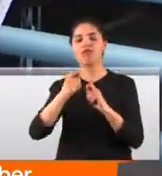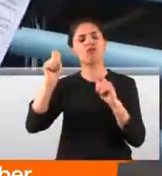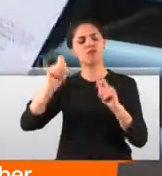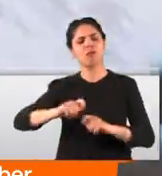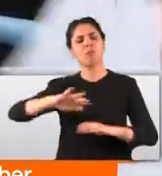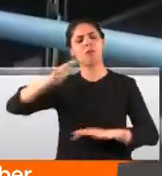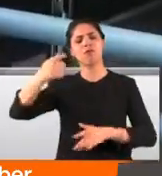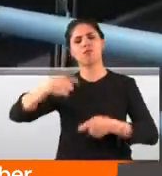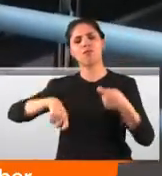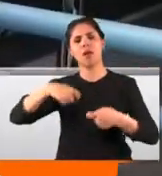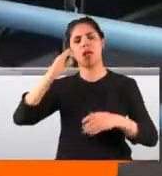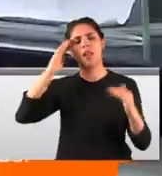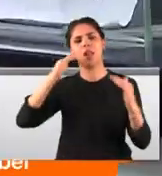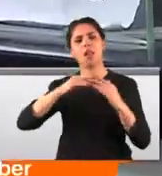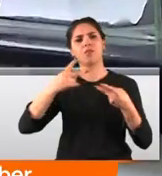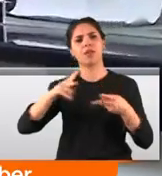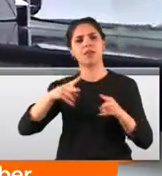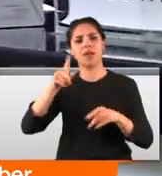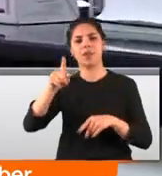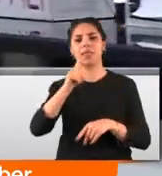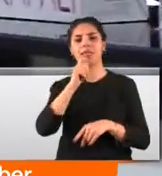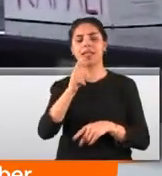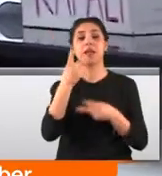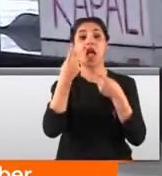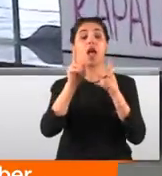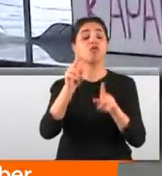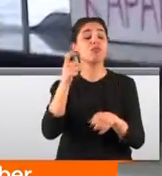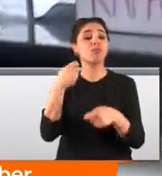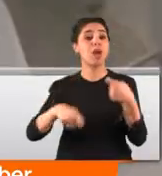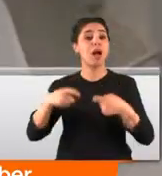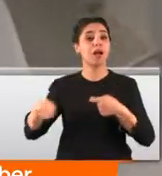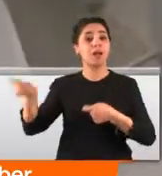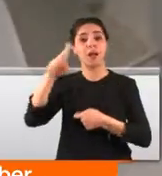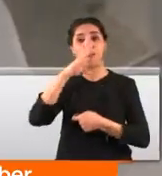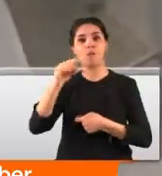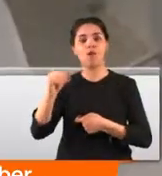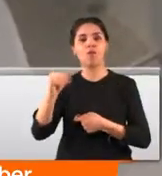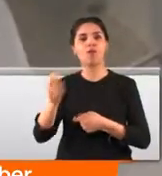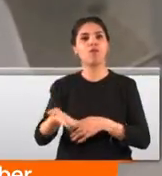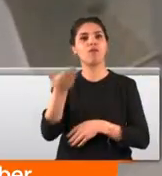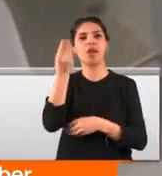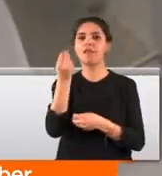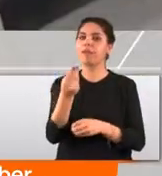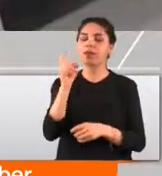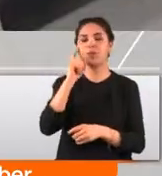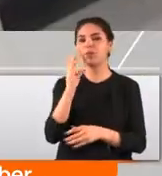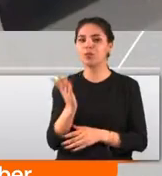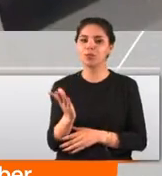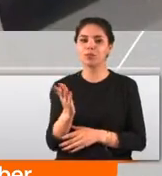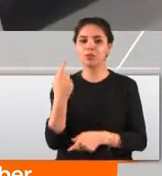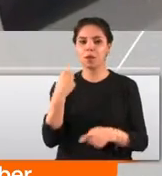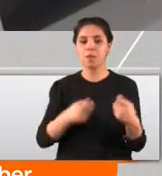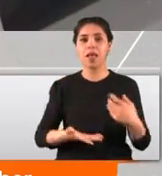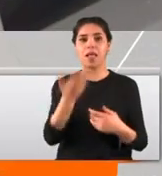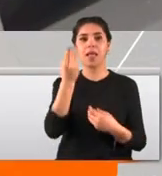bir bankayla anlaşabilirsiniz. Henüz teklifini açıklamayan bankalar da promosyon kesesinin ağzını açacak gibi görünüyor. Bankalar en